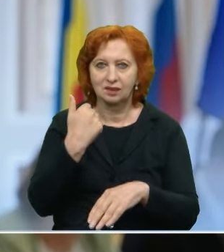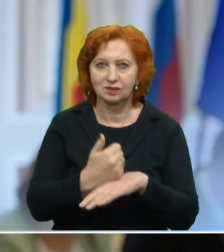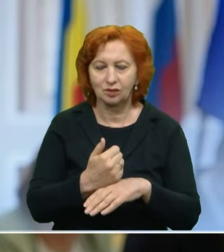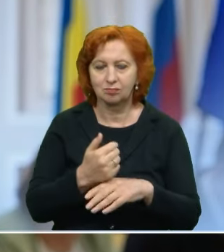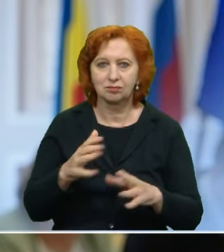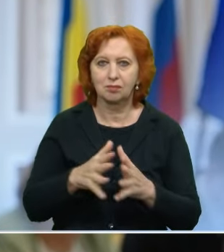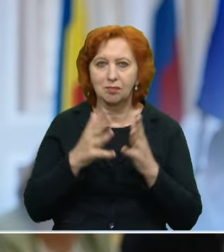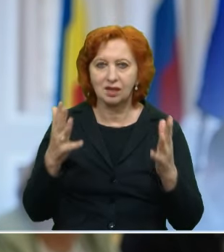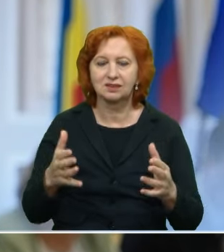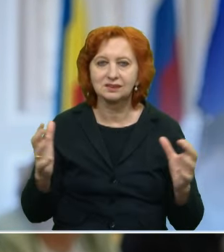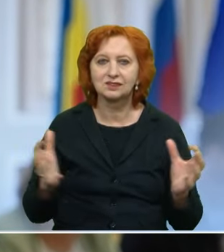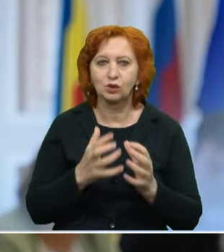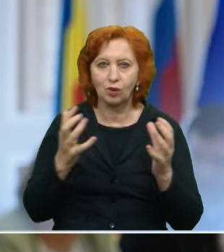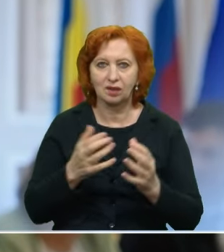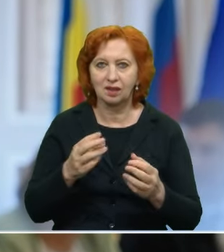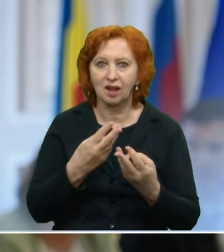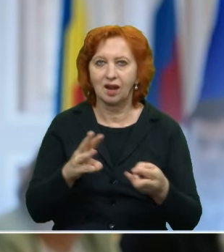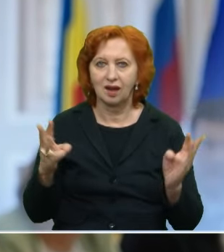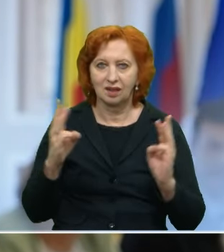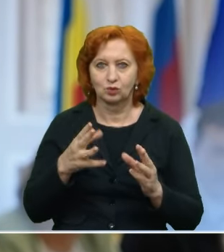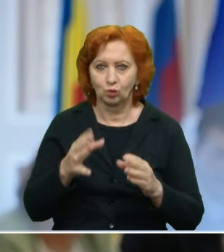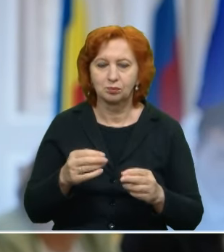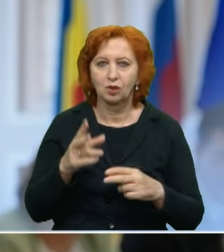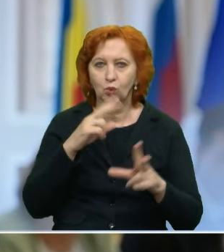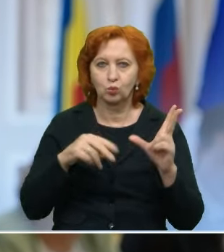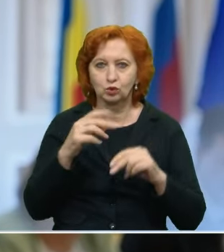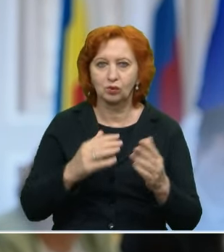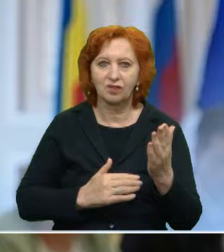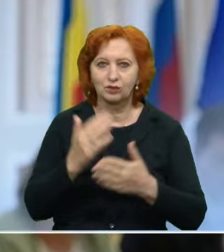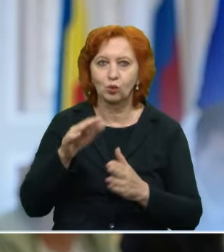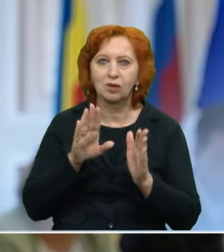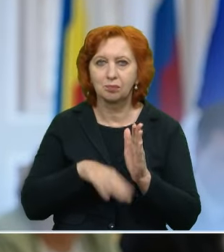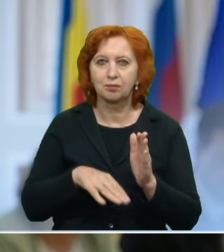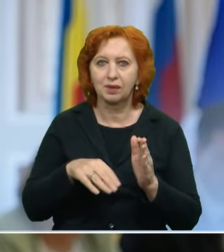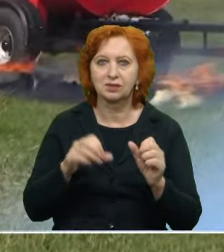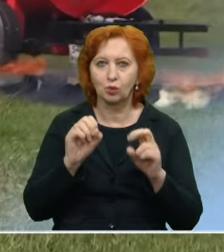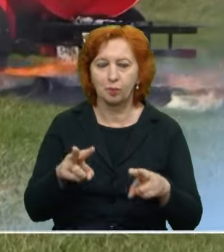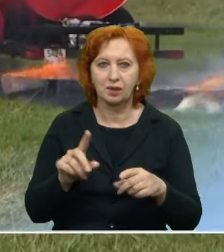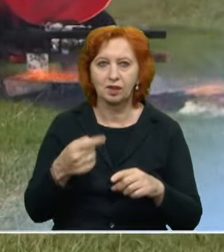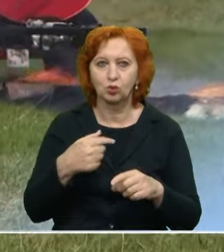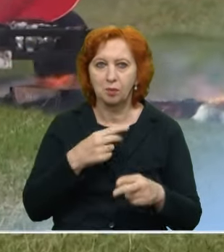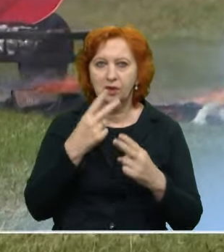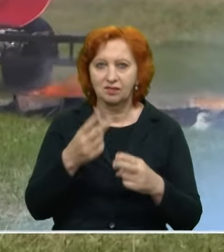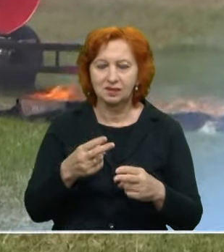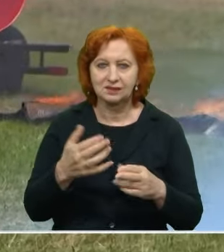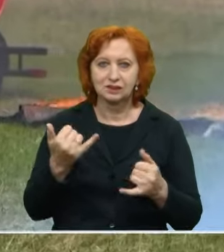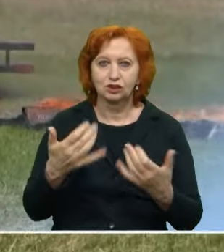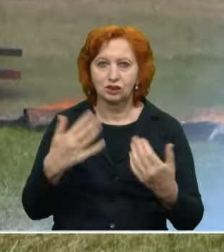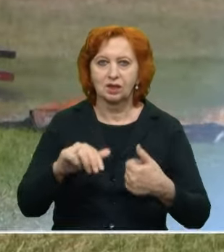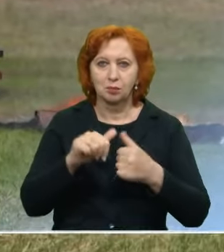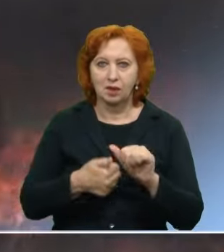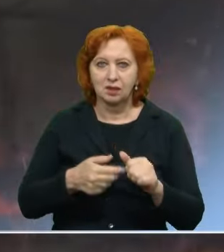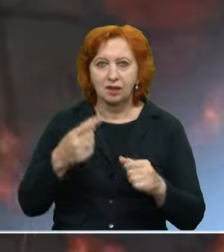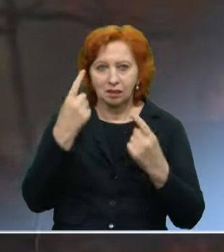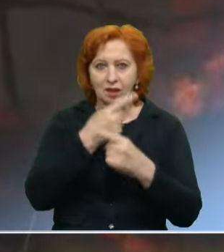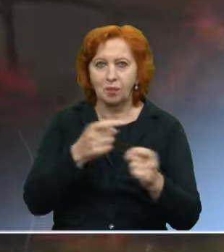нас сохранение леса с учетом такой высокой пожароопасности, которую мы наблюдаем. Поэтому дончанам регулярно